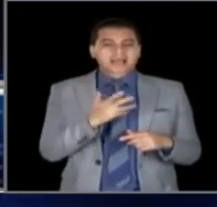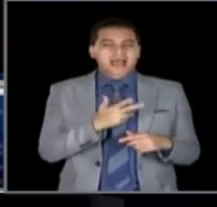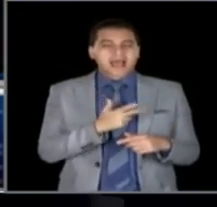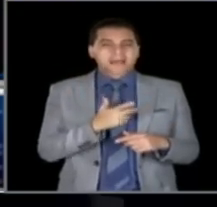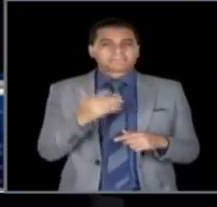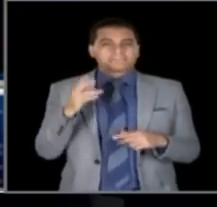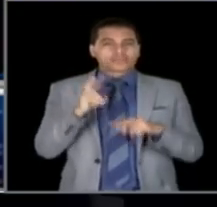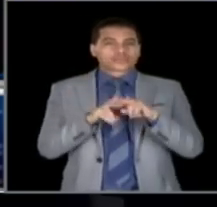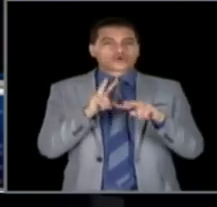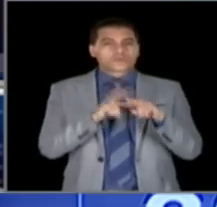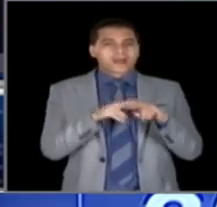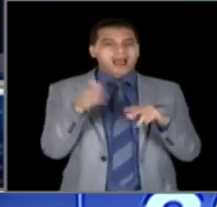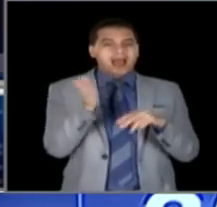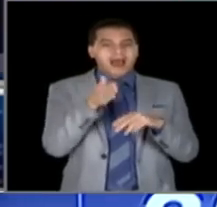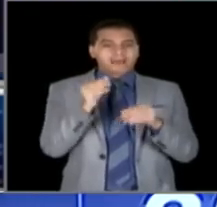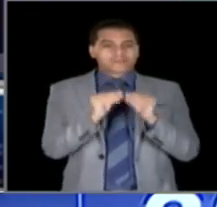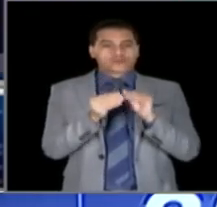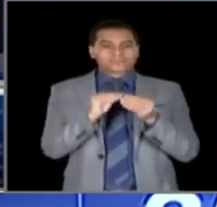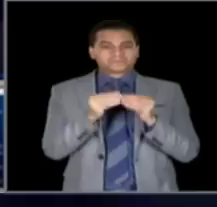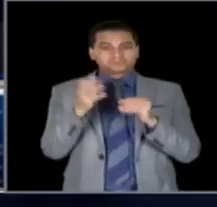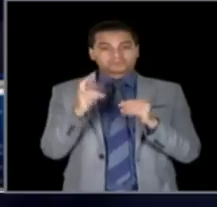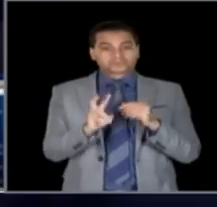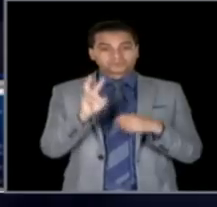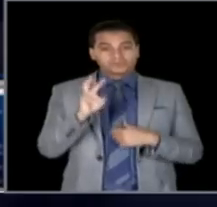مش 9، 7. 7.